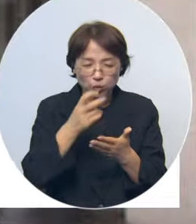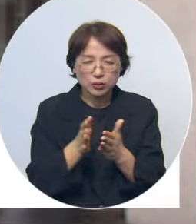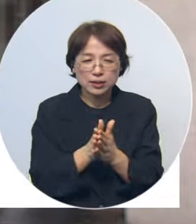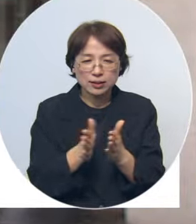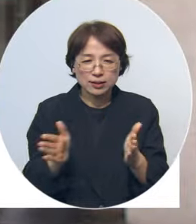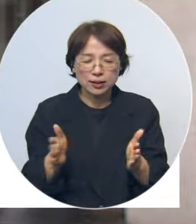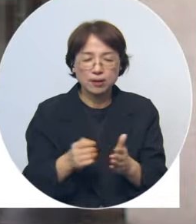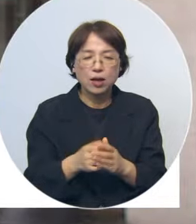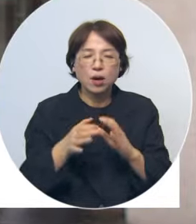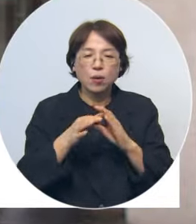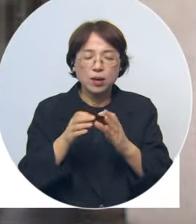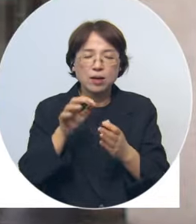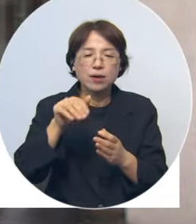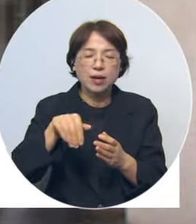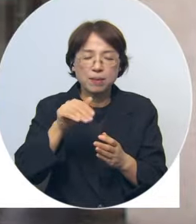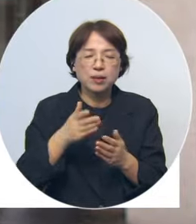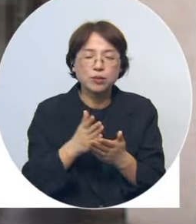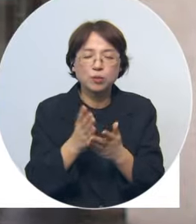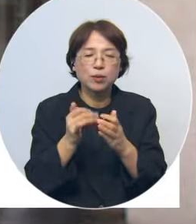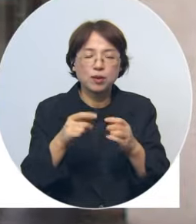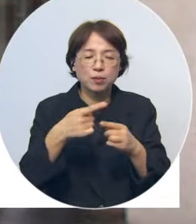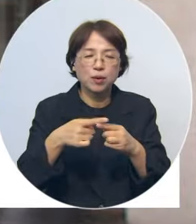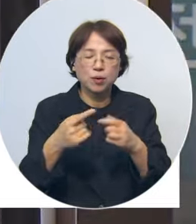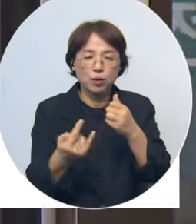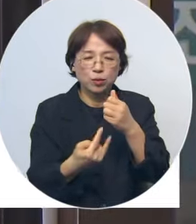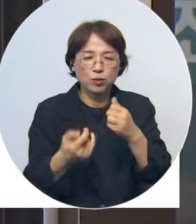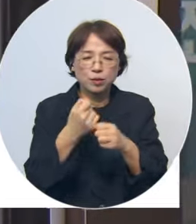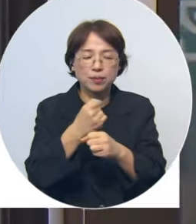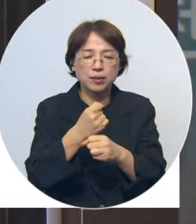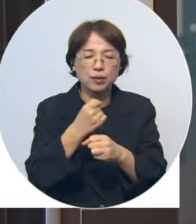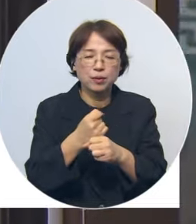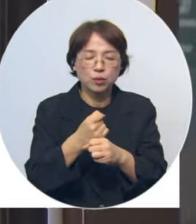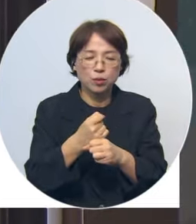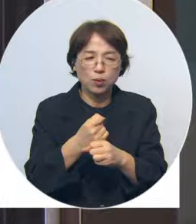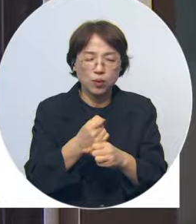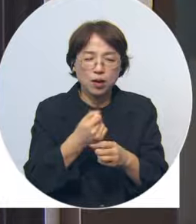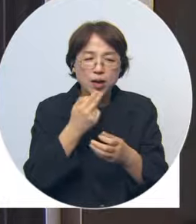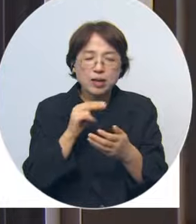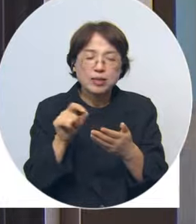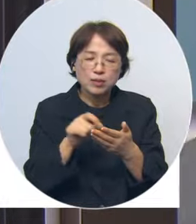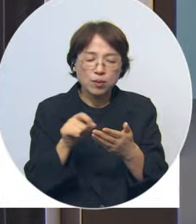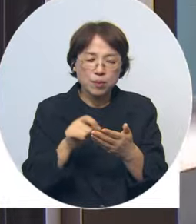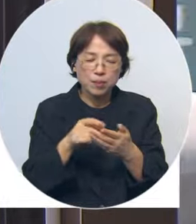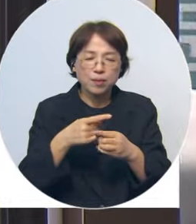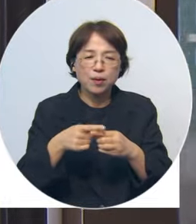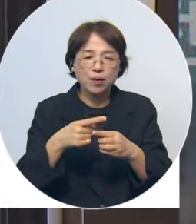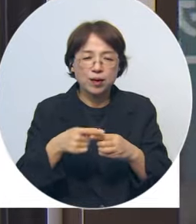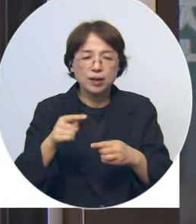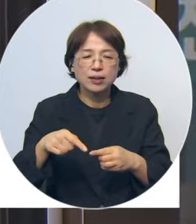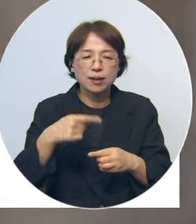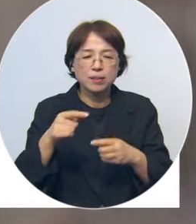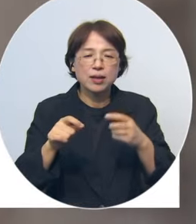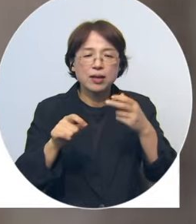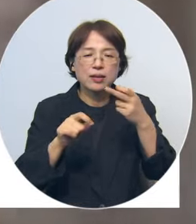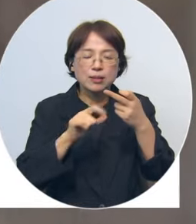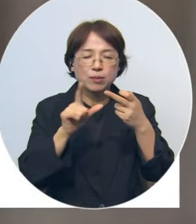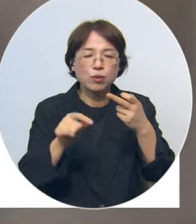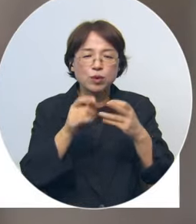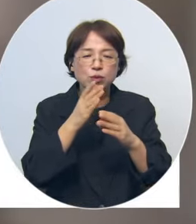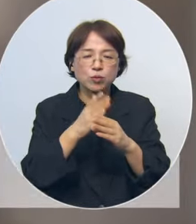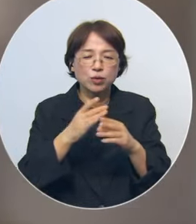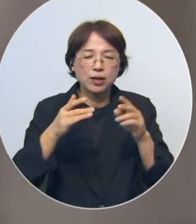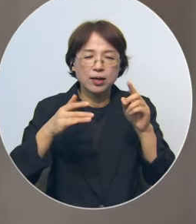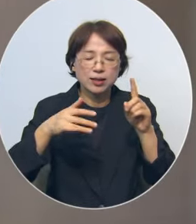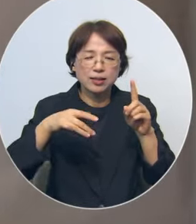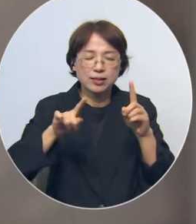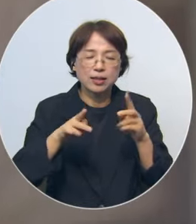예정이라면서 관련 개발 전문가들로 평가위원회를 구성해 서면과 현장 평가를 거쳐 12월 중으로 1차 대상